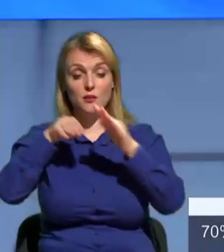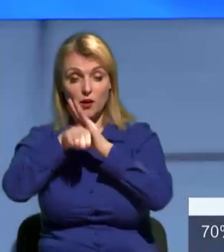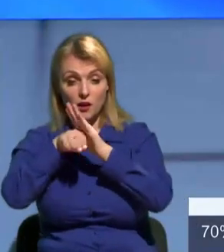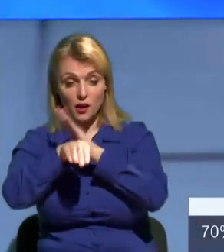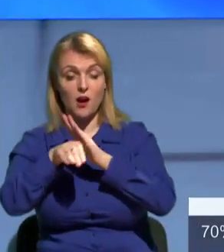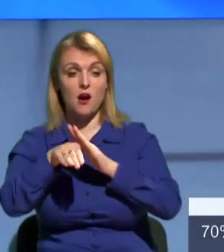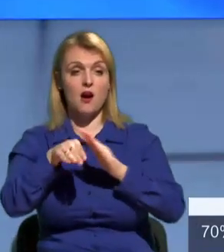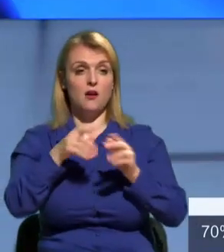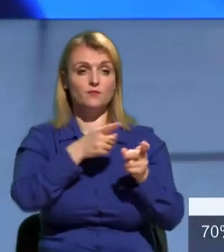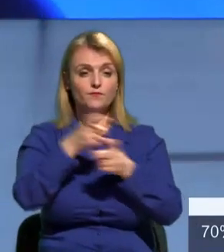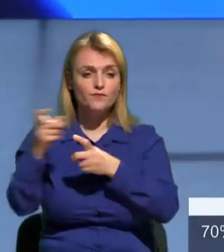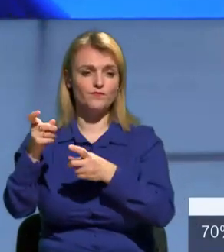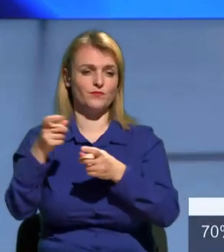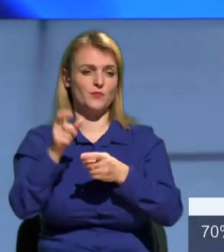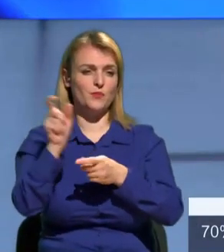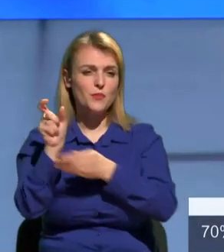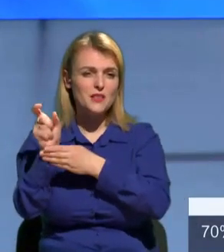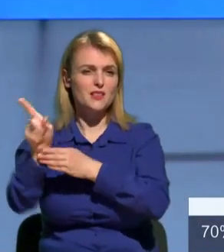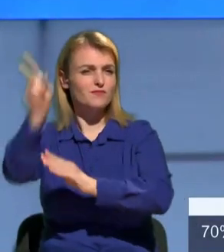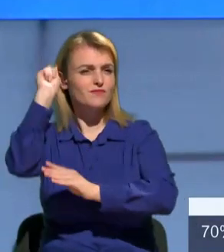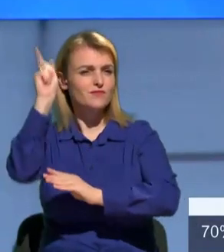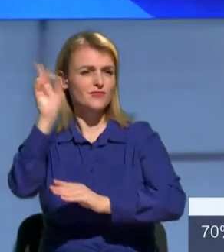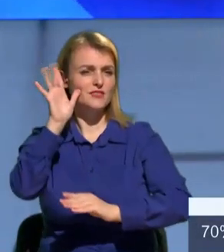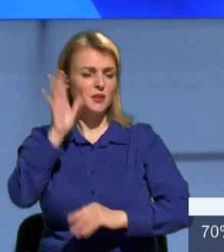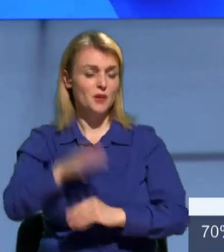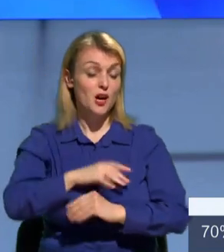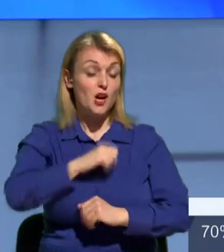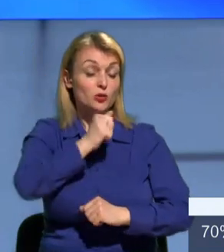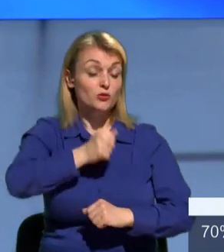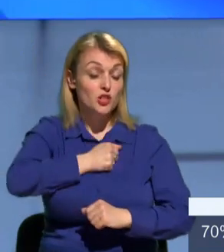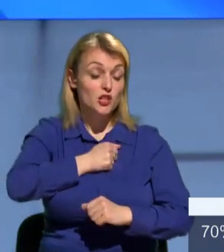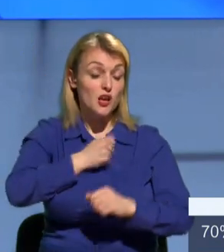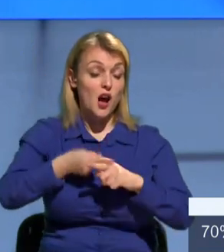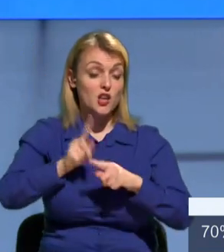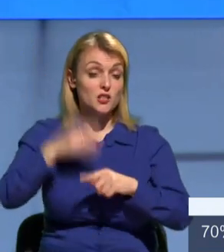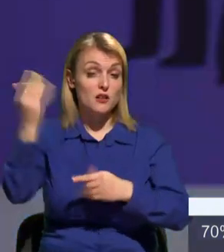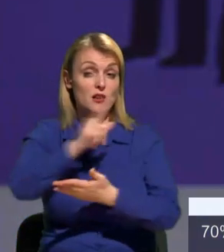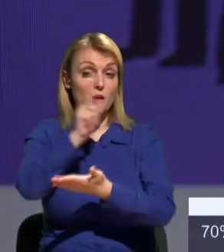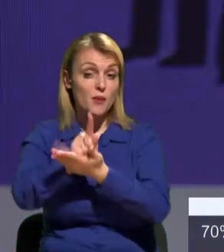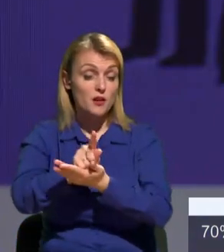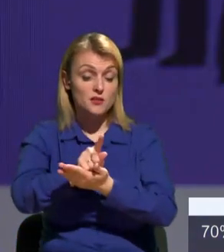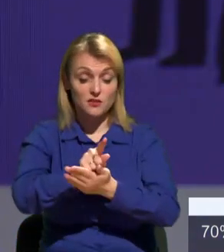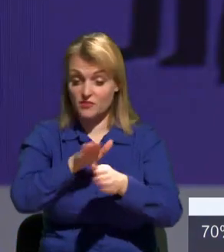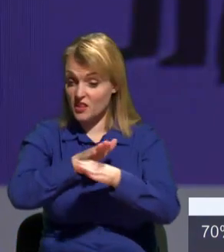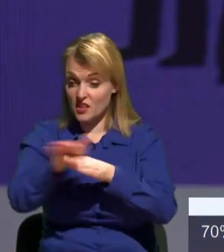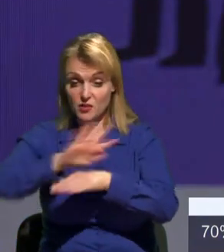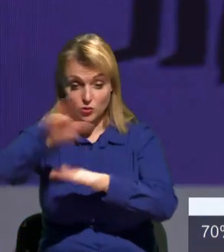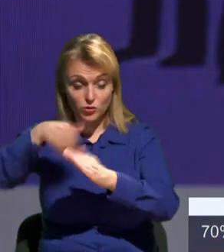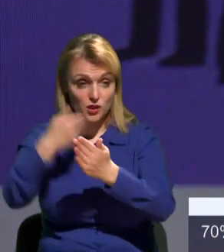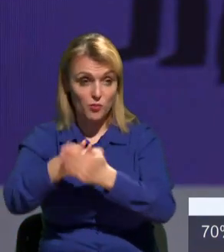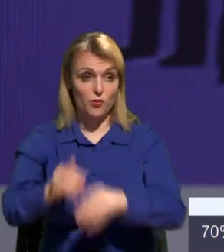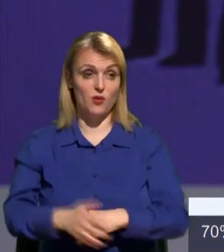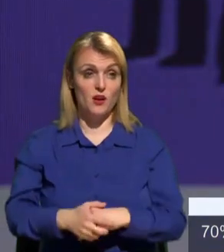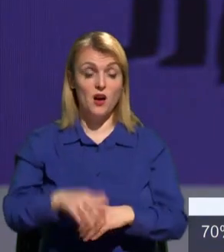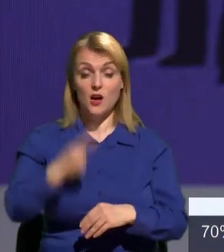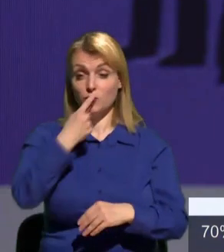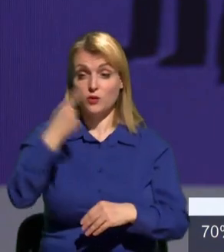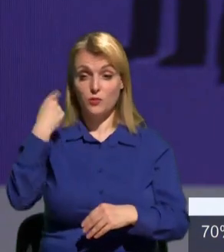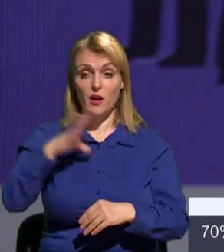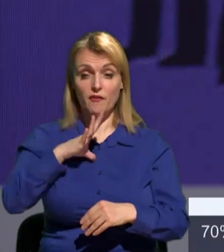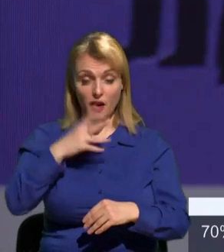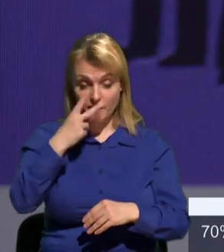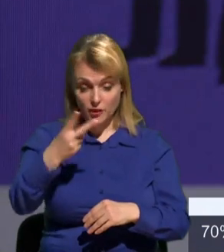Au și cu regret, aceste angajamente nu sunt realizate în totalitate. Recent am văzut atitudinea